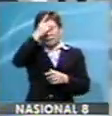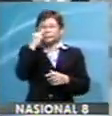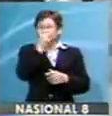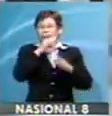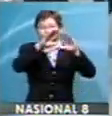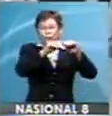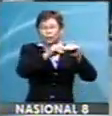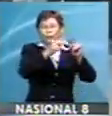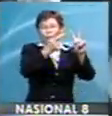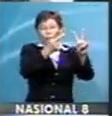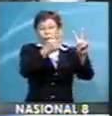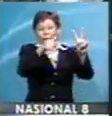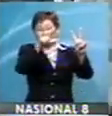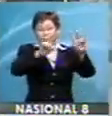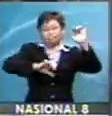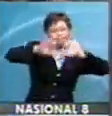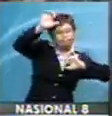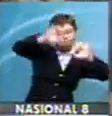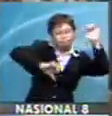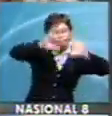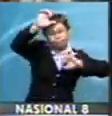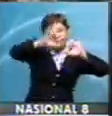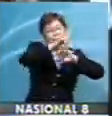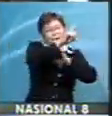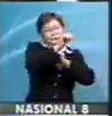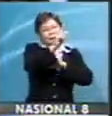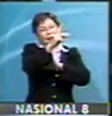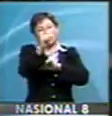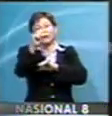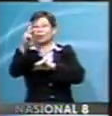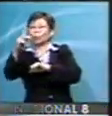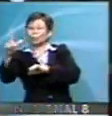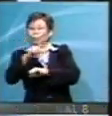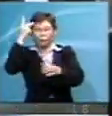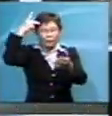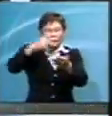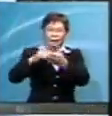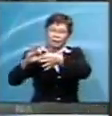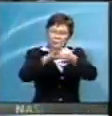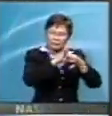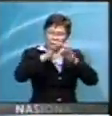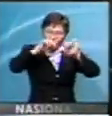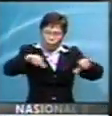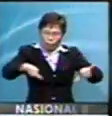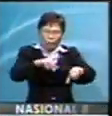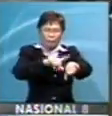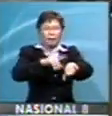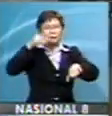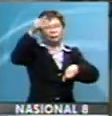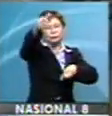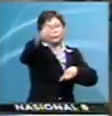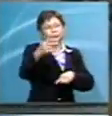mengadakan mesyuarat dua hala untuk menilai prestasi semasa Dakar Kuala Lumpur serta mengenal pasti kerjasama yang boleh dilakukan pada masa